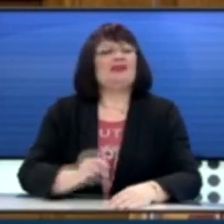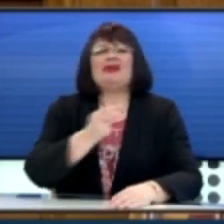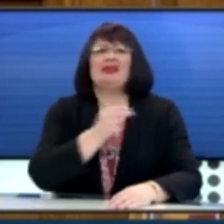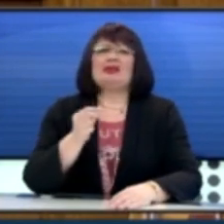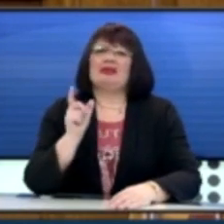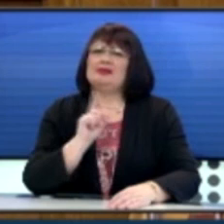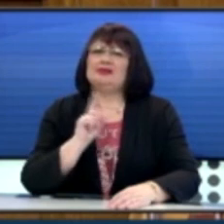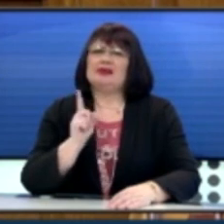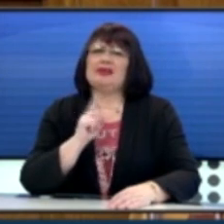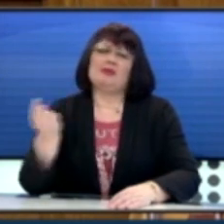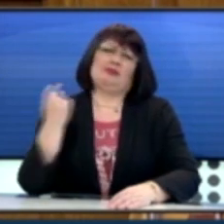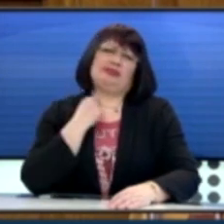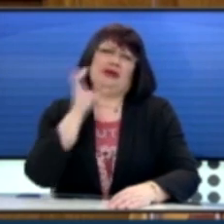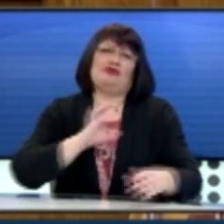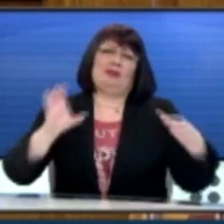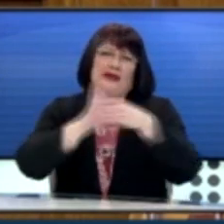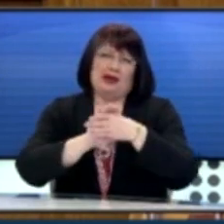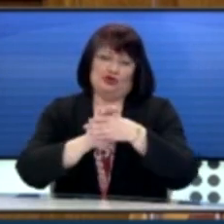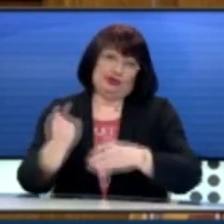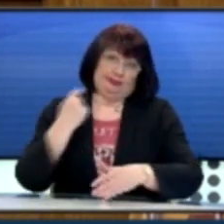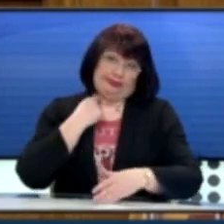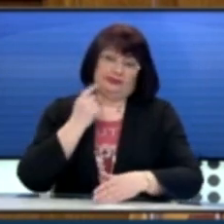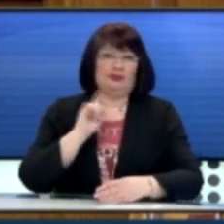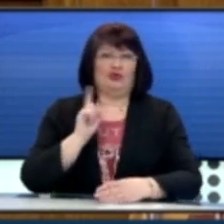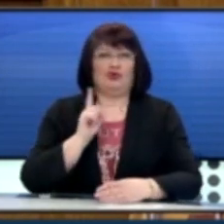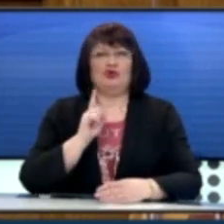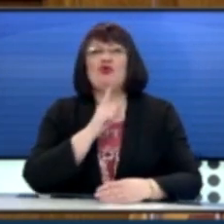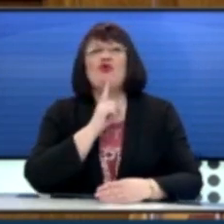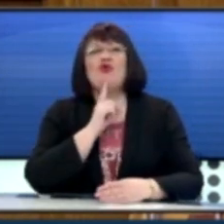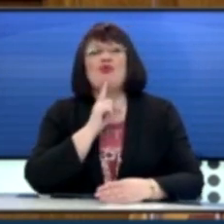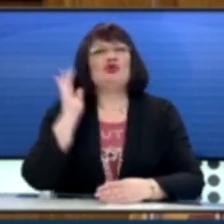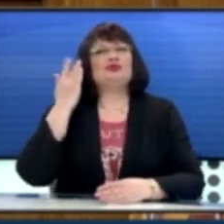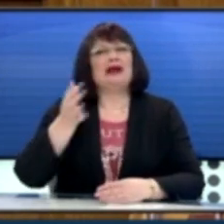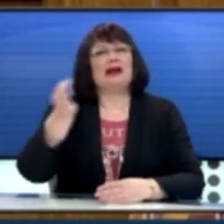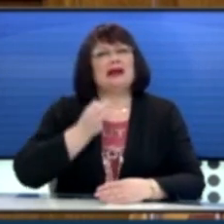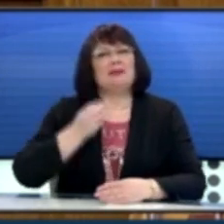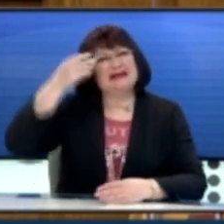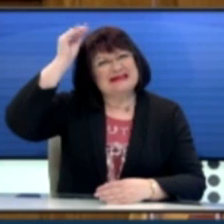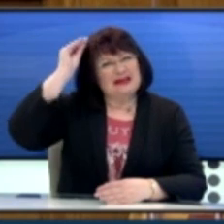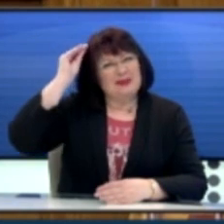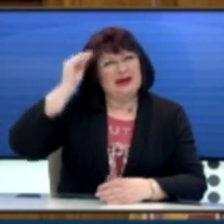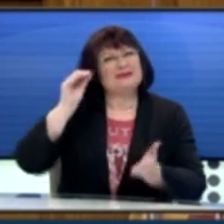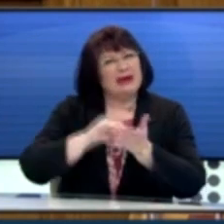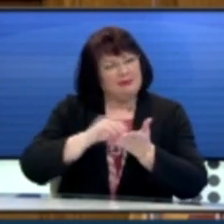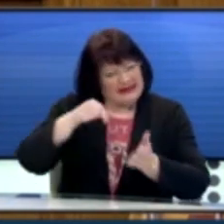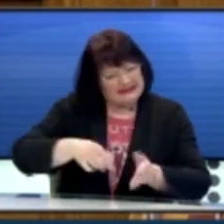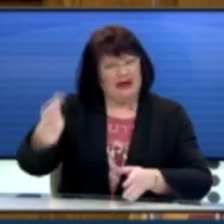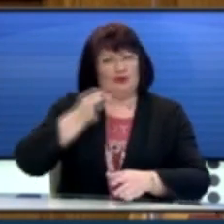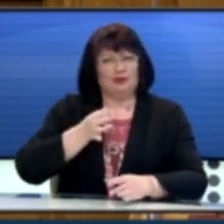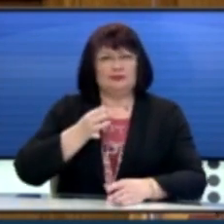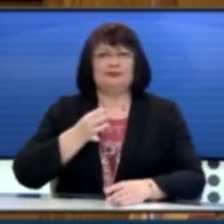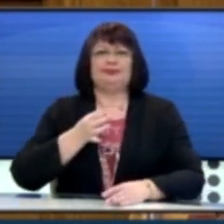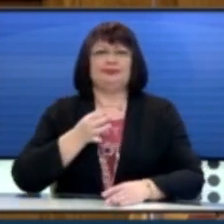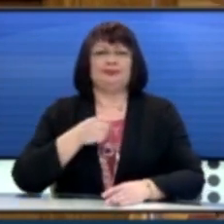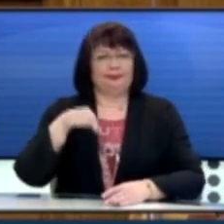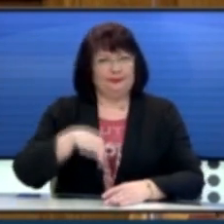θέμα αποτυχίας της Ευρωπαϊκής Ένωσης, όπως έλεγε παλιότερο ο κύριος Τσίπρας και το επανέλαβε και σήμερα,